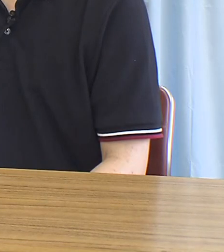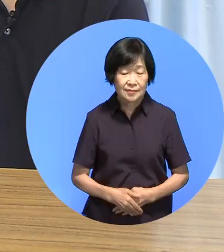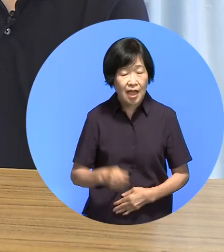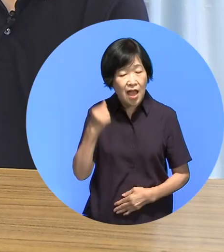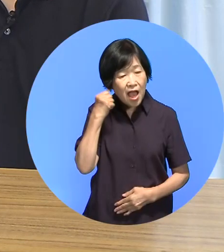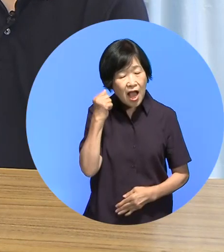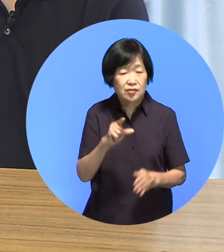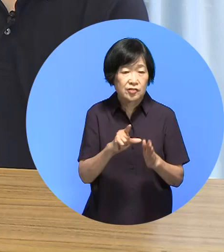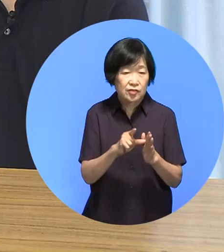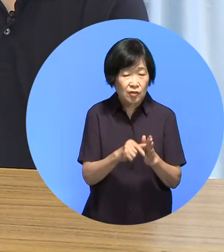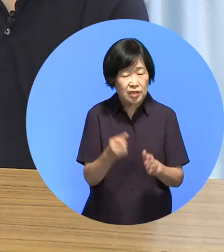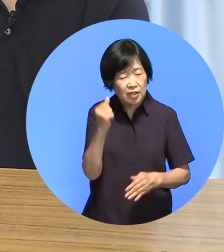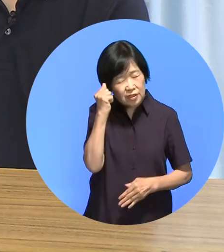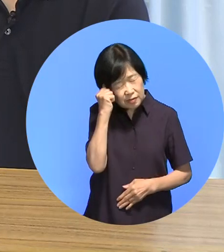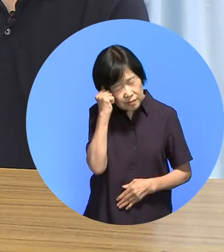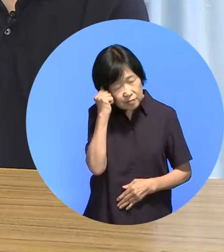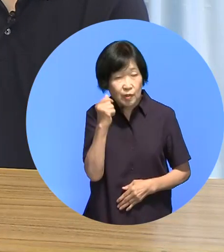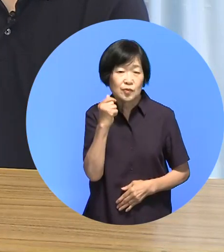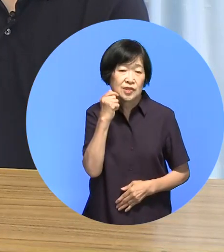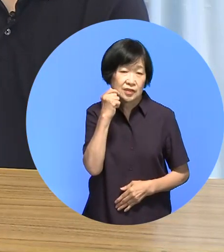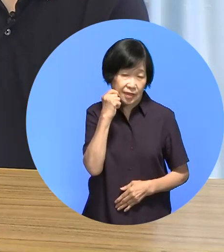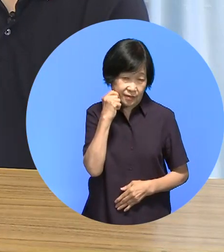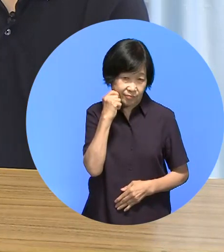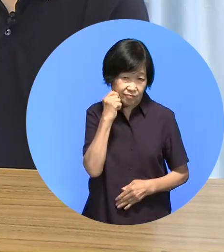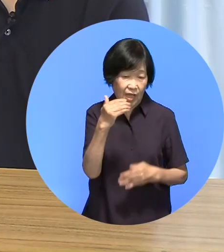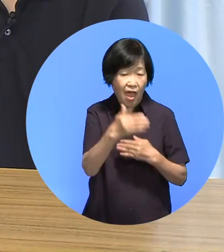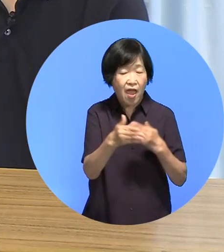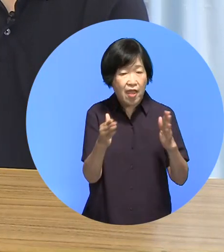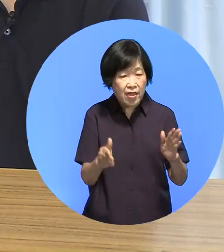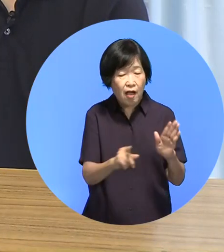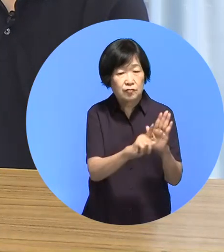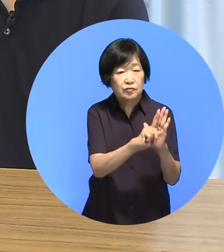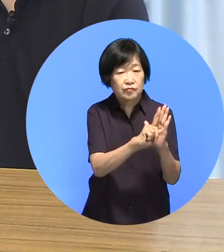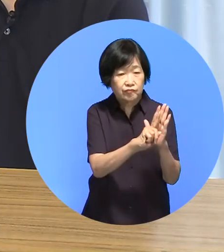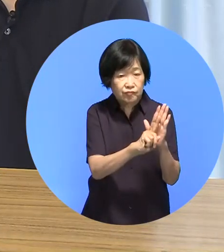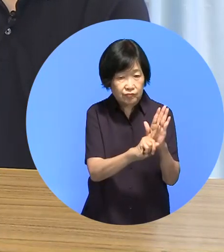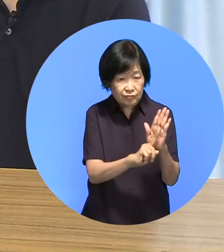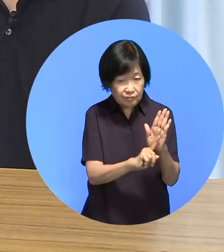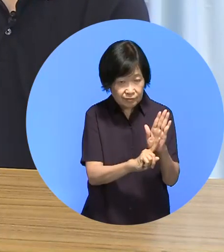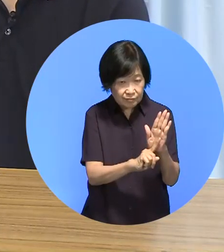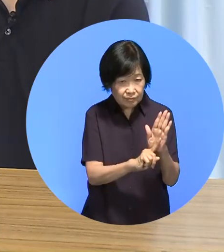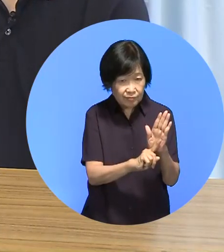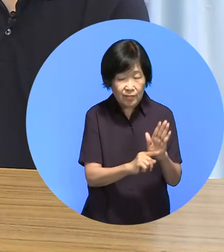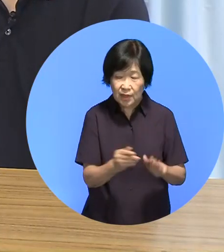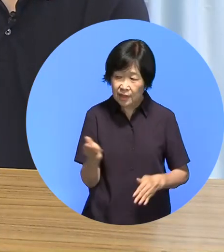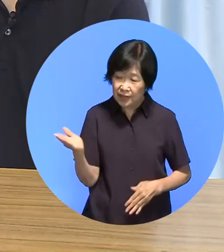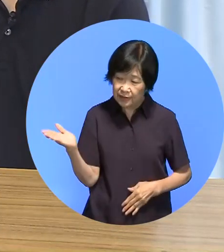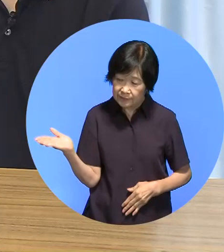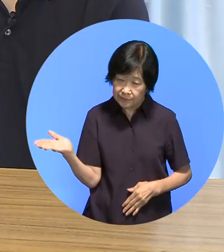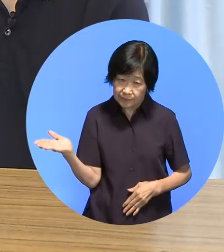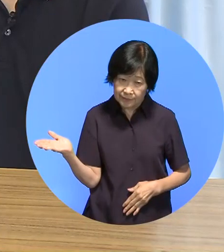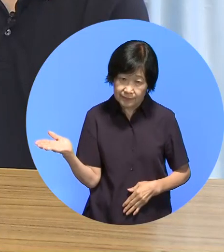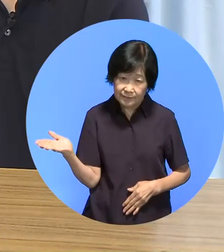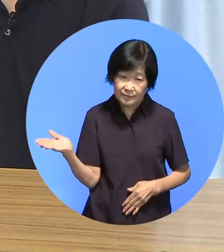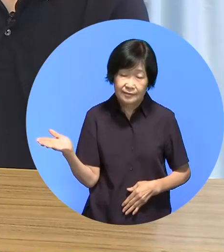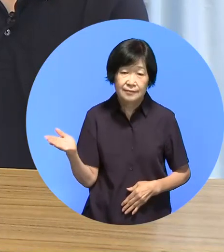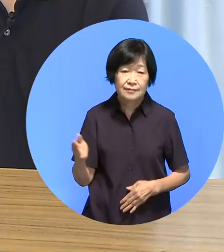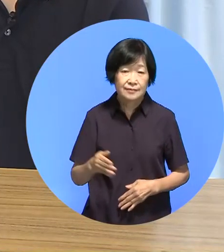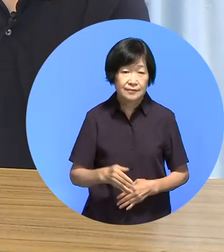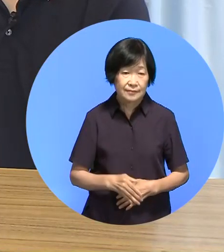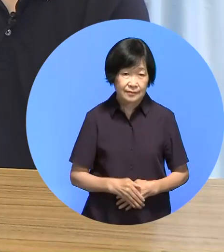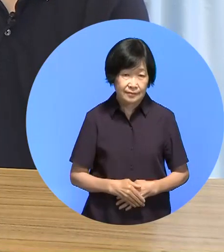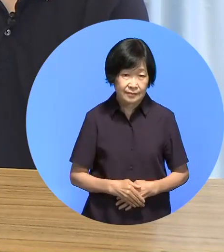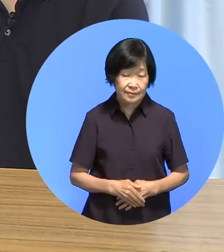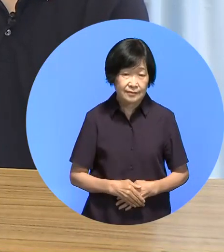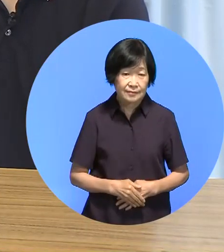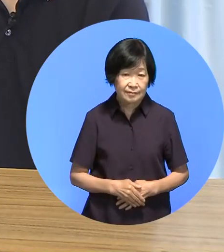中睡眠をとることは難しいですが、部屋の温度を涼しくするなどして睡眠が保てるように心がけること